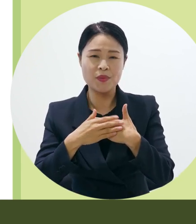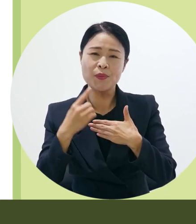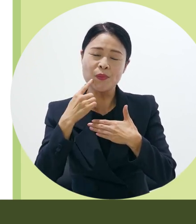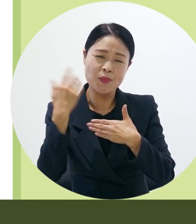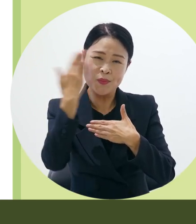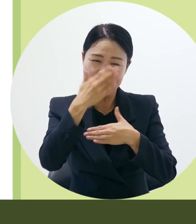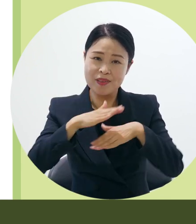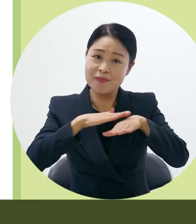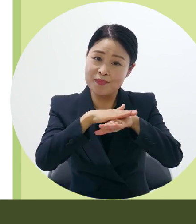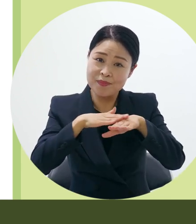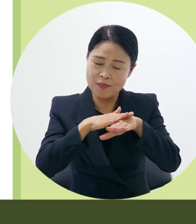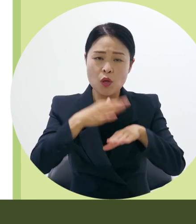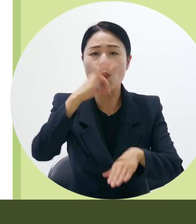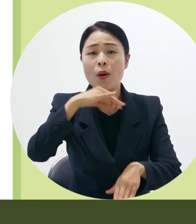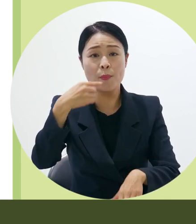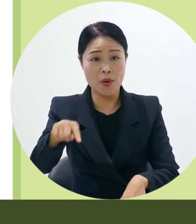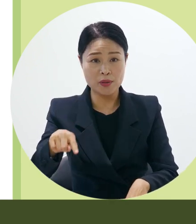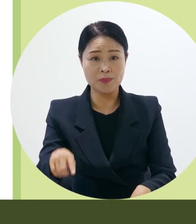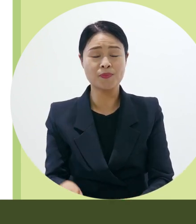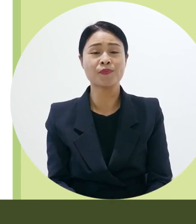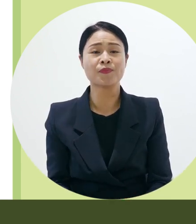무엇입니까?